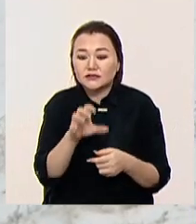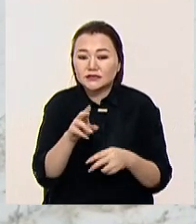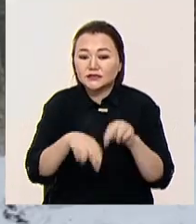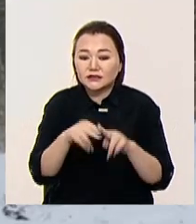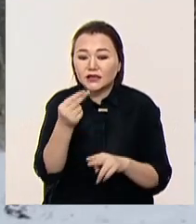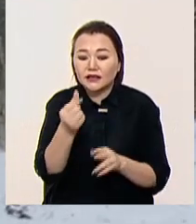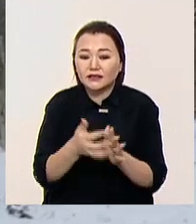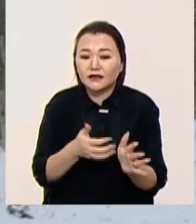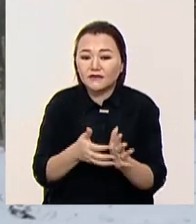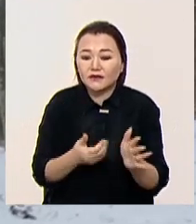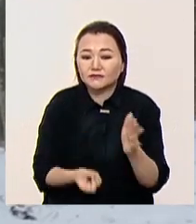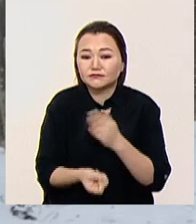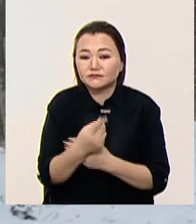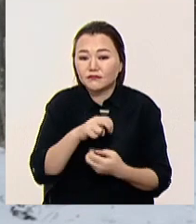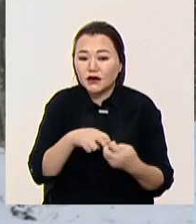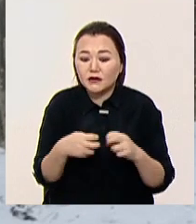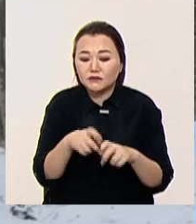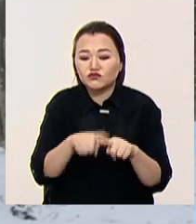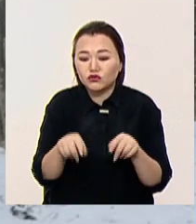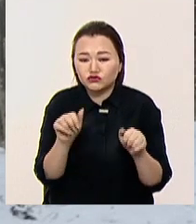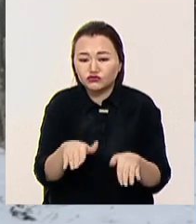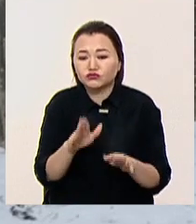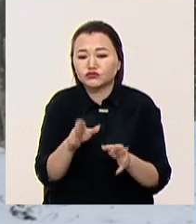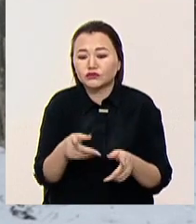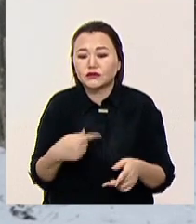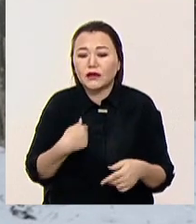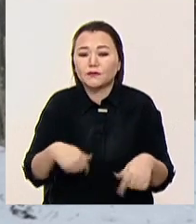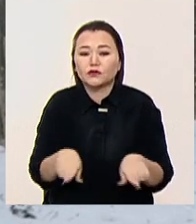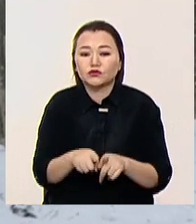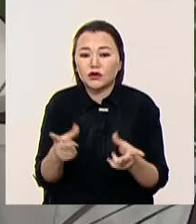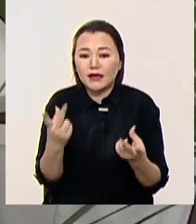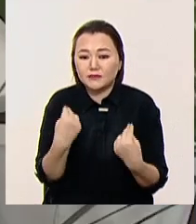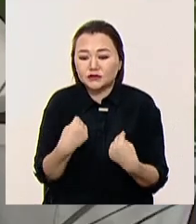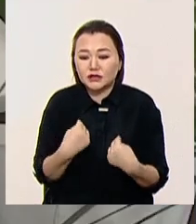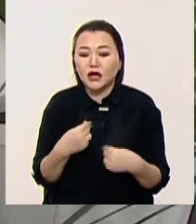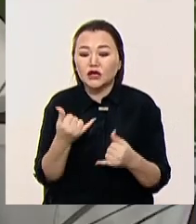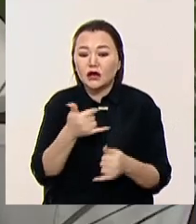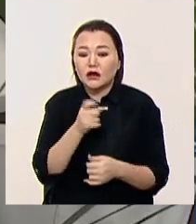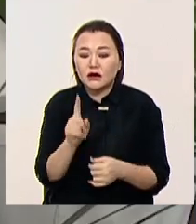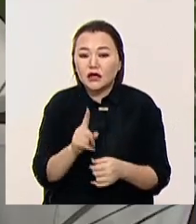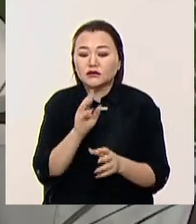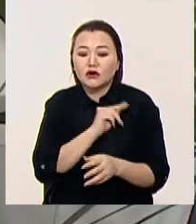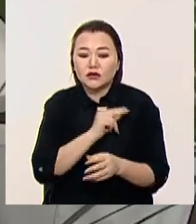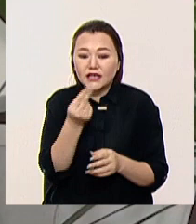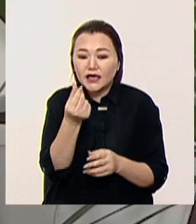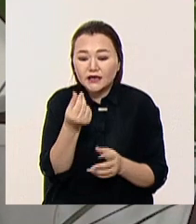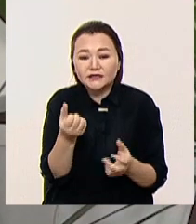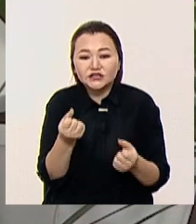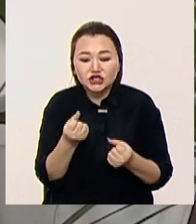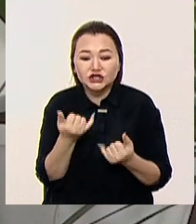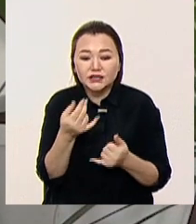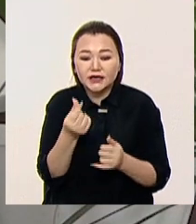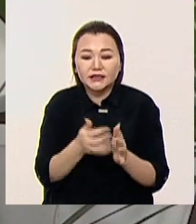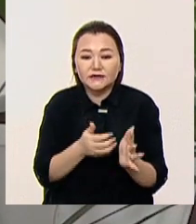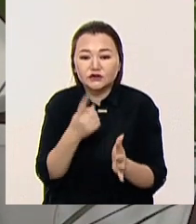жетпей қалуынан туындапты. Бірақ жуырда бәрі шешіледі деп бізге де уәде берді. Бізде газ қосылып тұрған тек қаржы ұстап тұрды. Бағанағы айттым